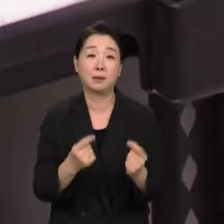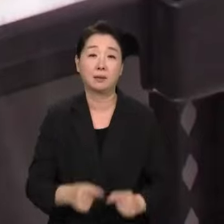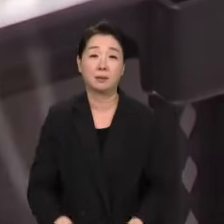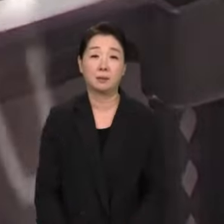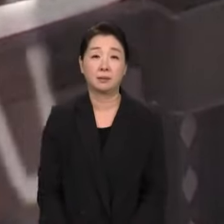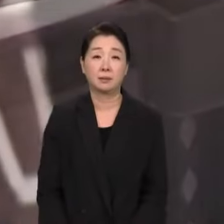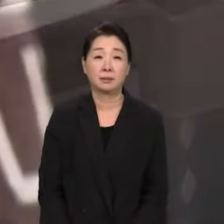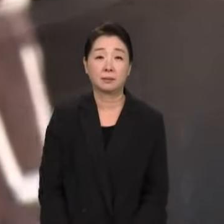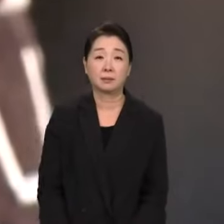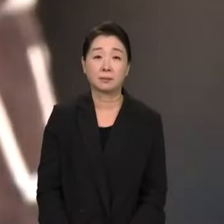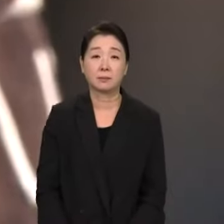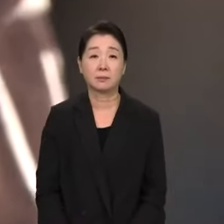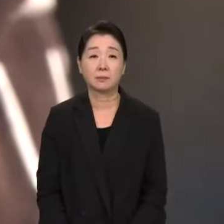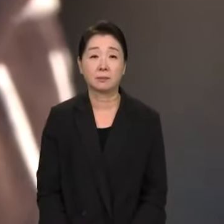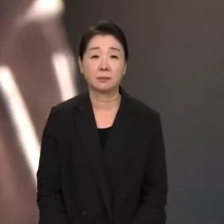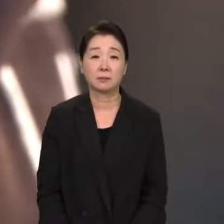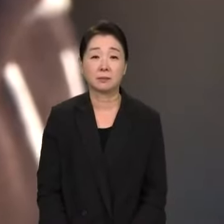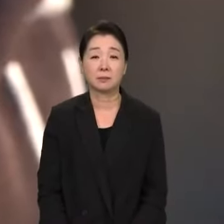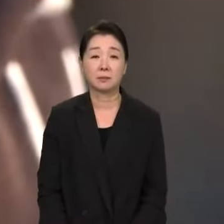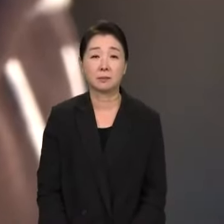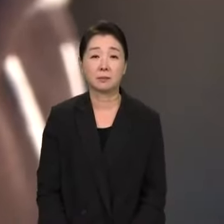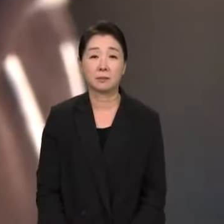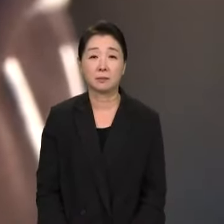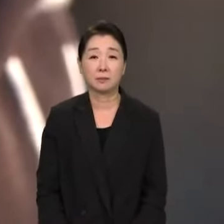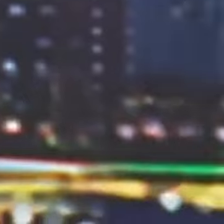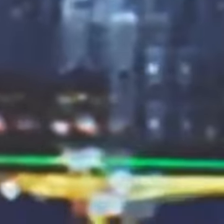밝혔습니다. JTBC 김일환입니다.